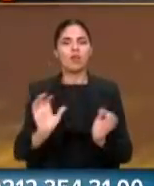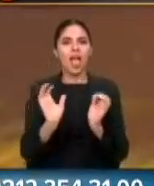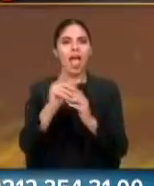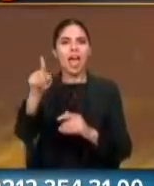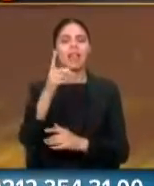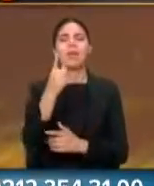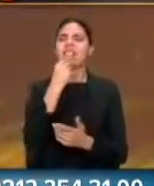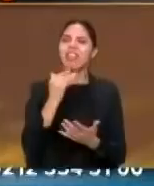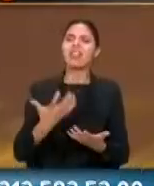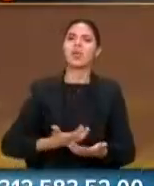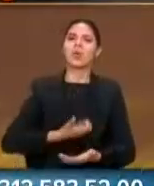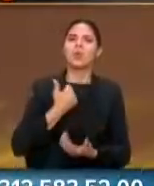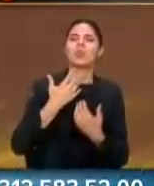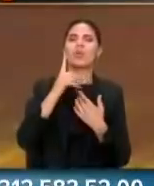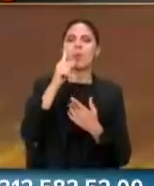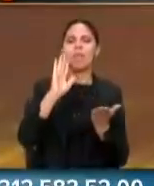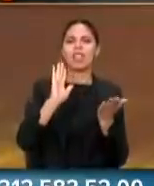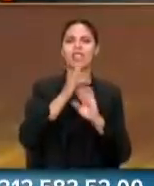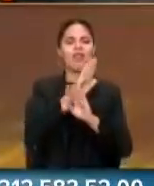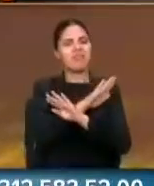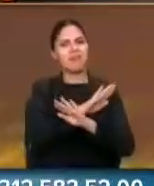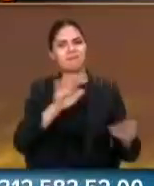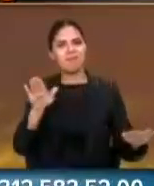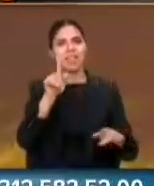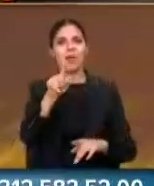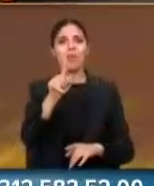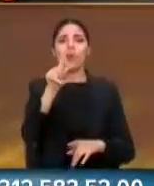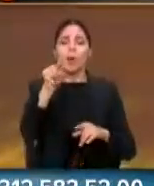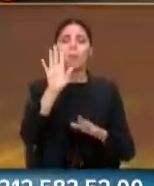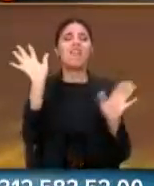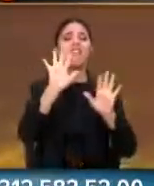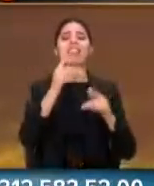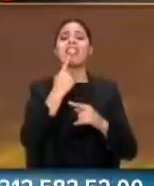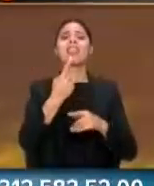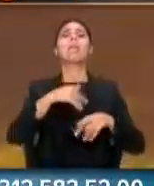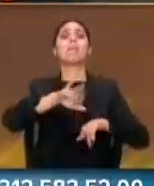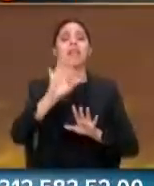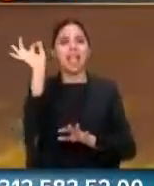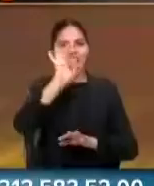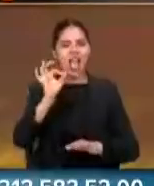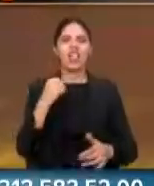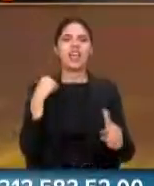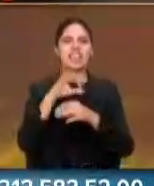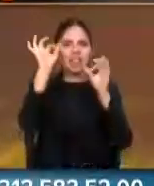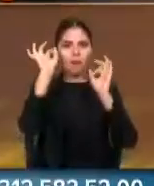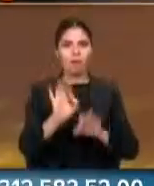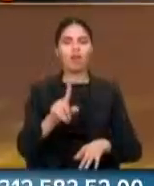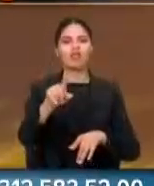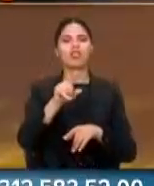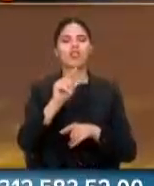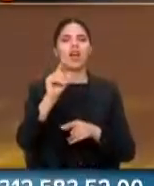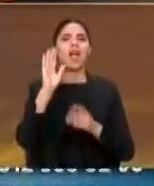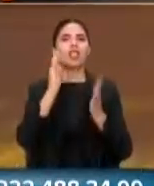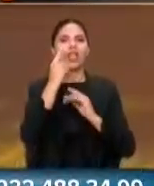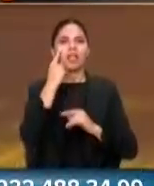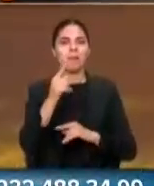acısıyla tatlısıyla koskoca bir sezonu geride bıraktı. Elbette bu bir veda değil. Eylül'de başlayacak yeni yayın dönemiyle birlikte